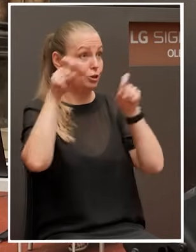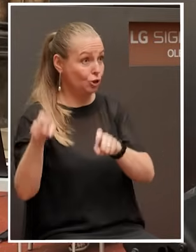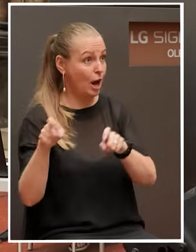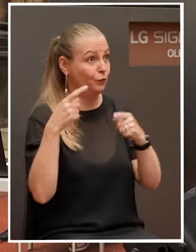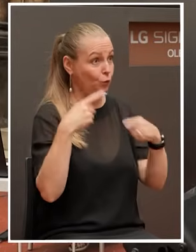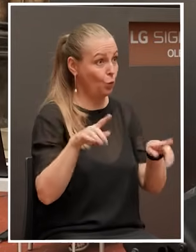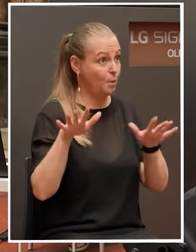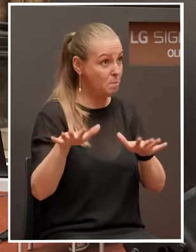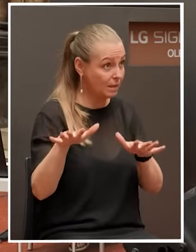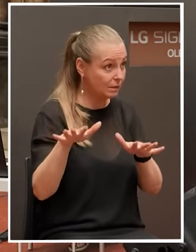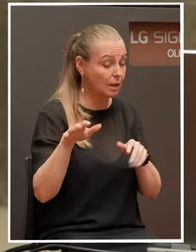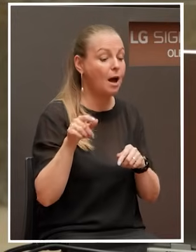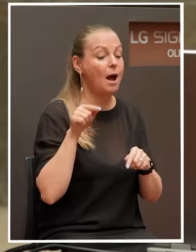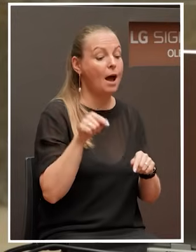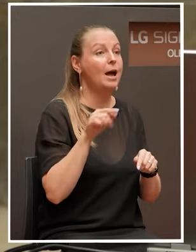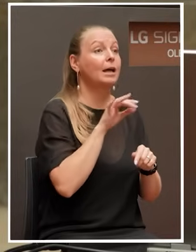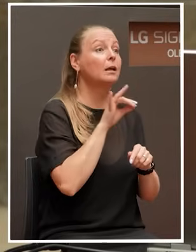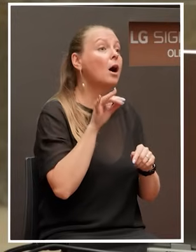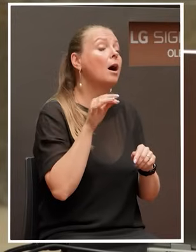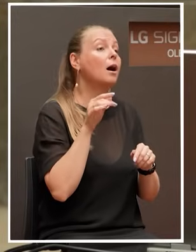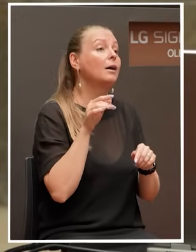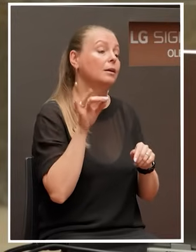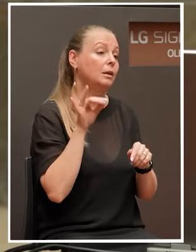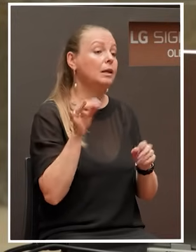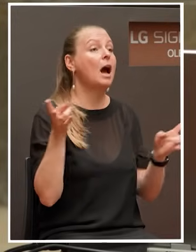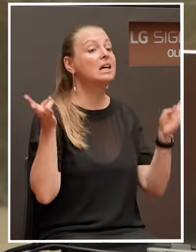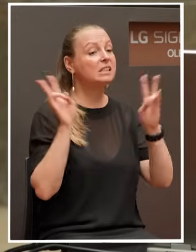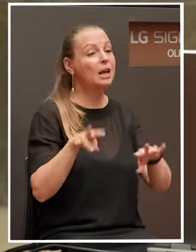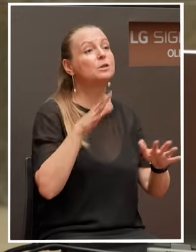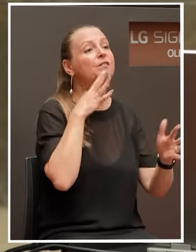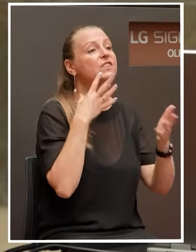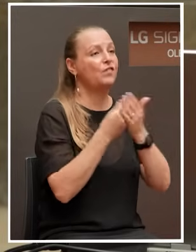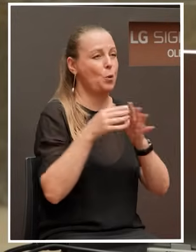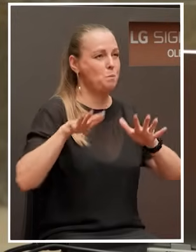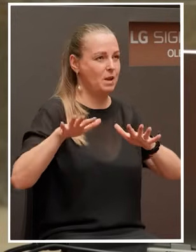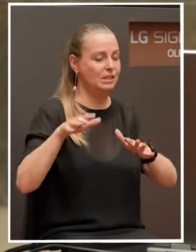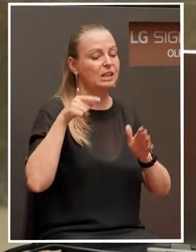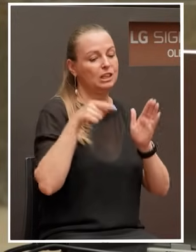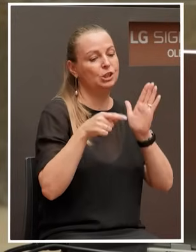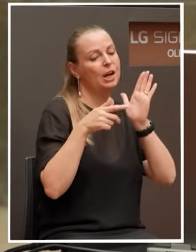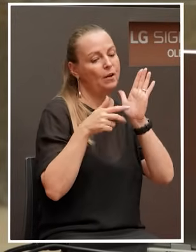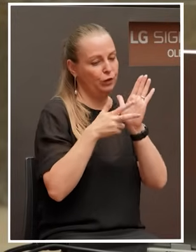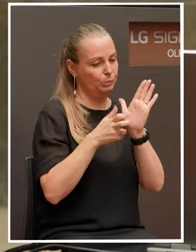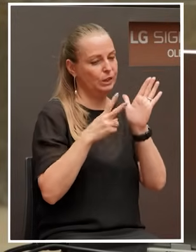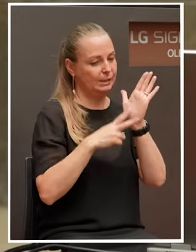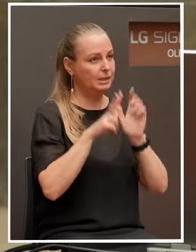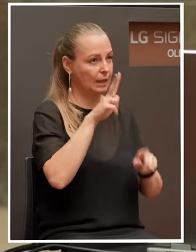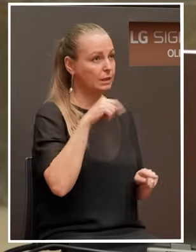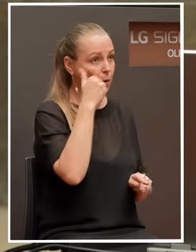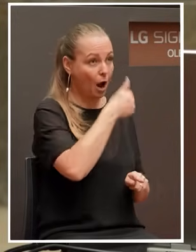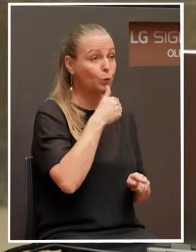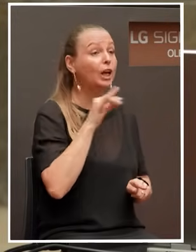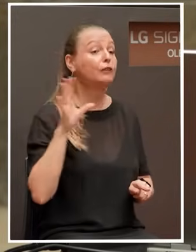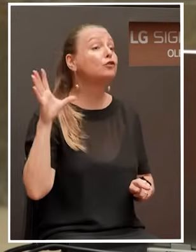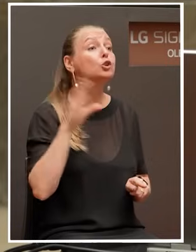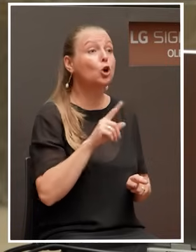Этей, а затем окончательно остается в своем любимом Живерни в 1883 году, практически все,